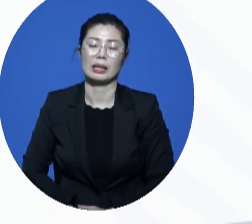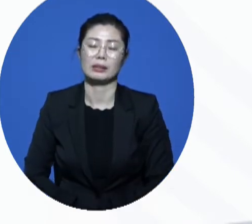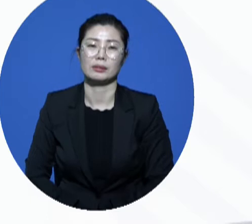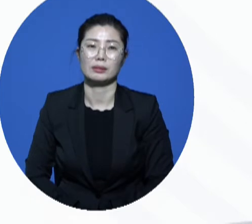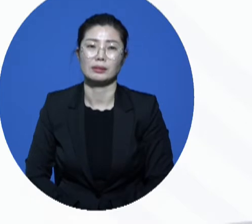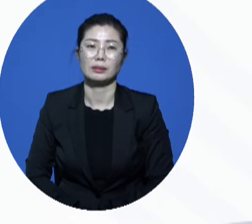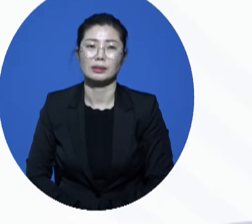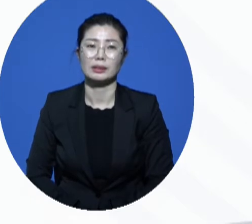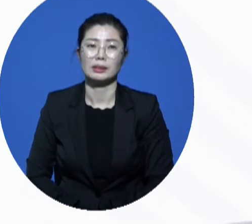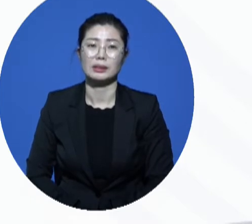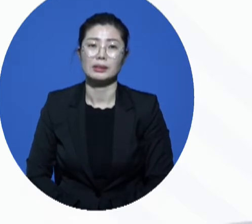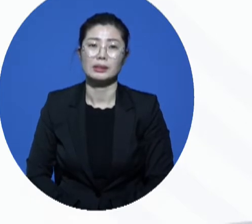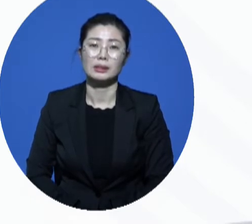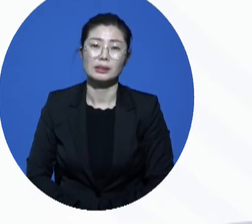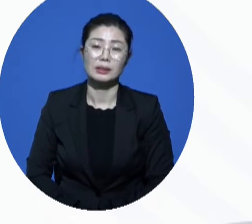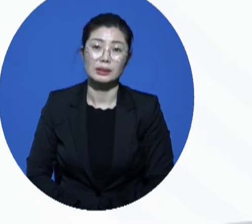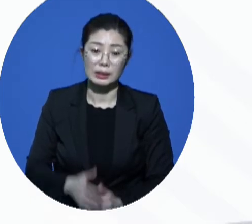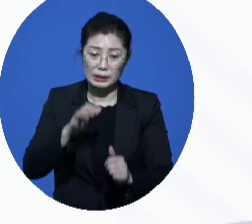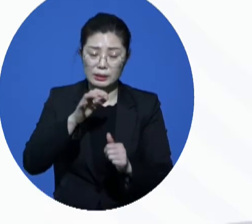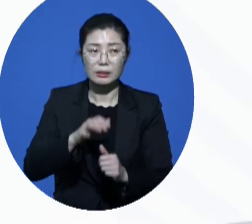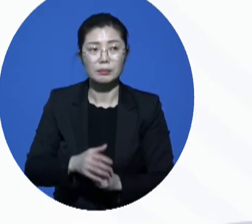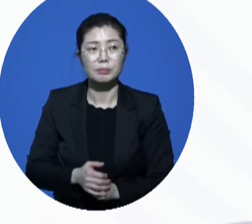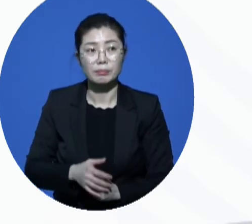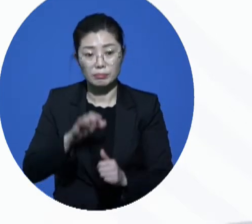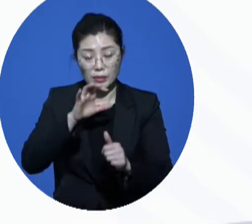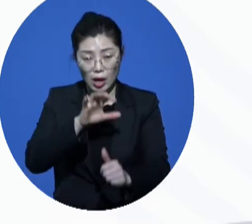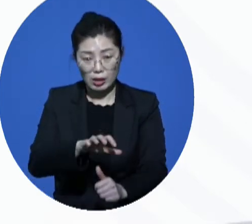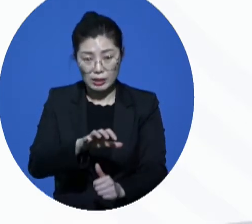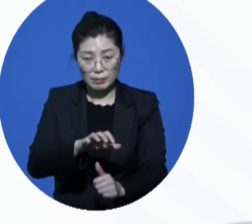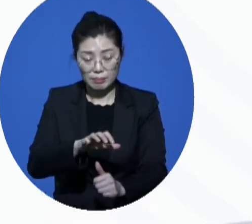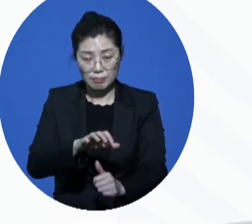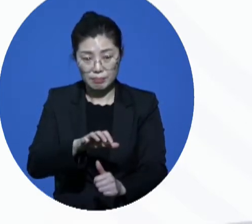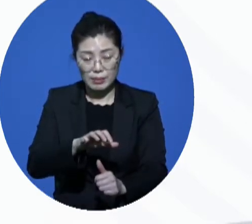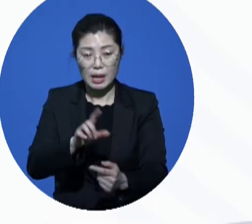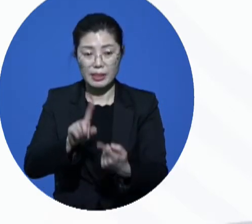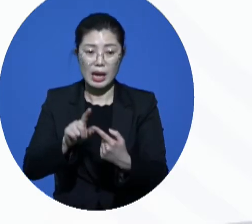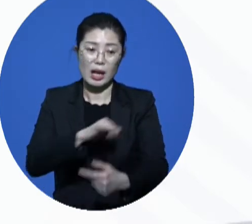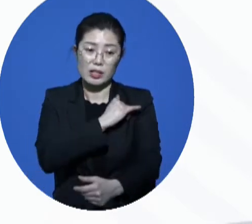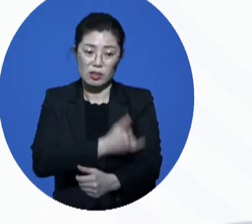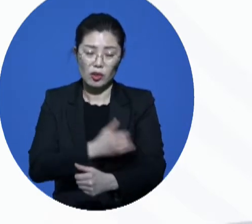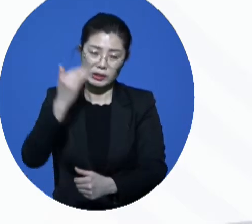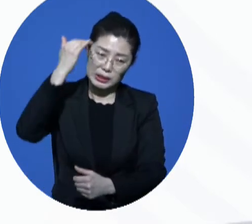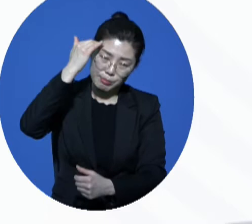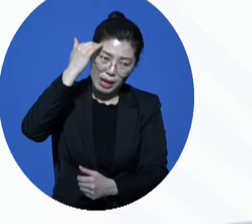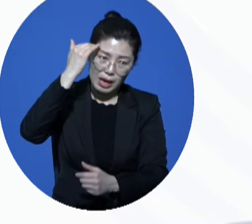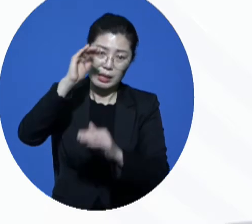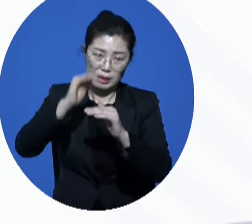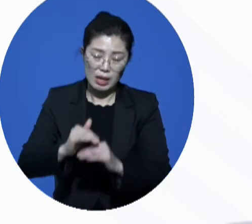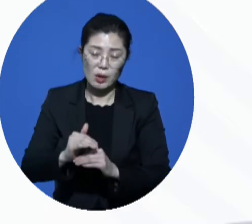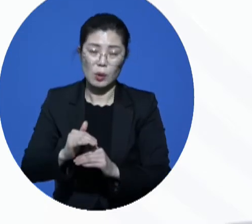네, 긴급 탈시설을 막는 이제 감금의 회로망과 인권 침해 사례를 말씀드리고 제 발표는 마무리 드릴 텐데요.